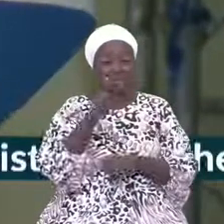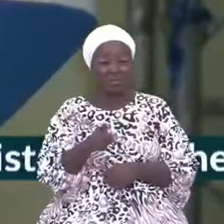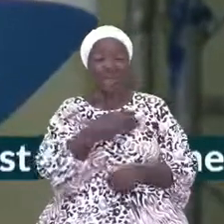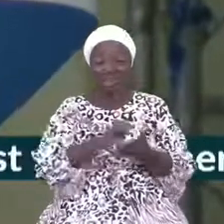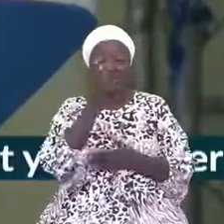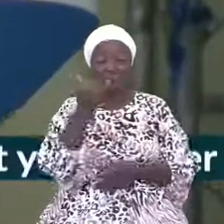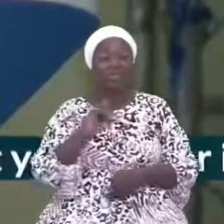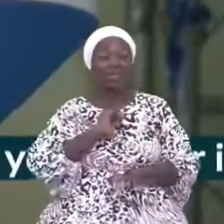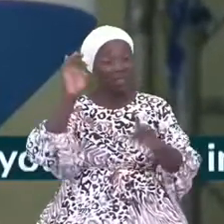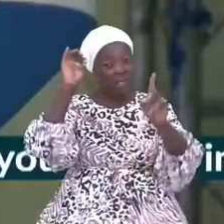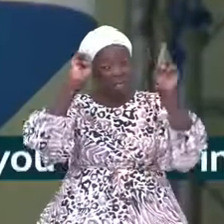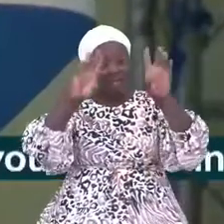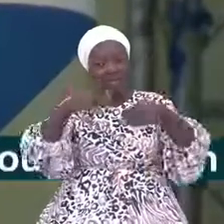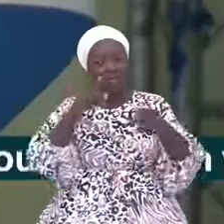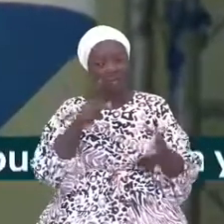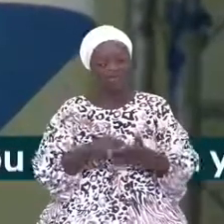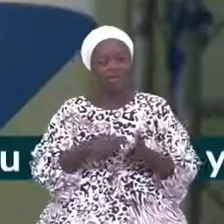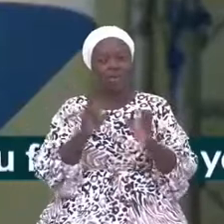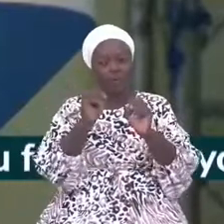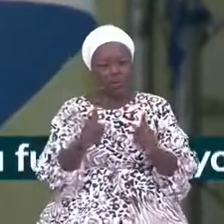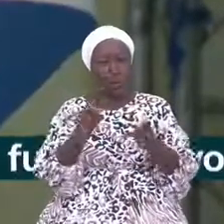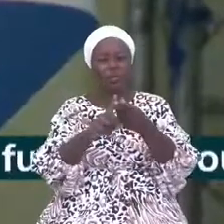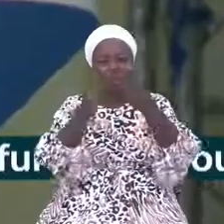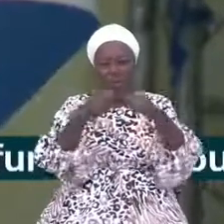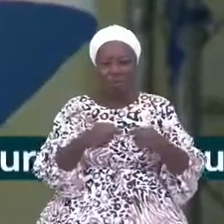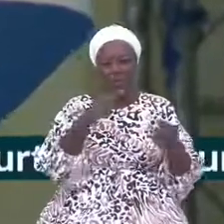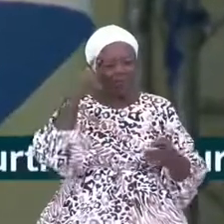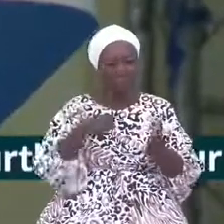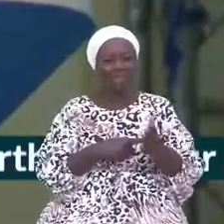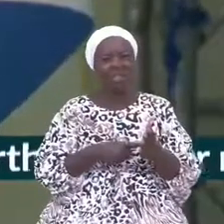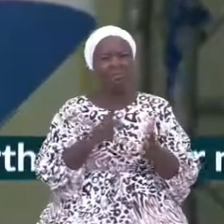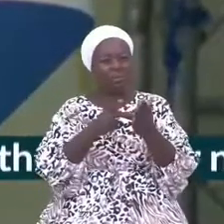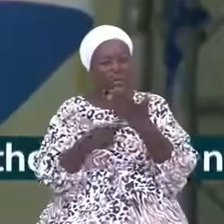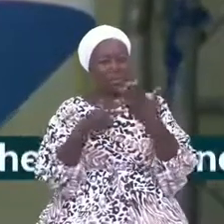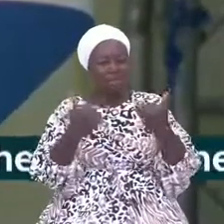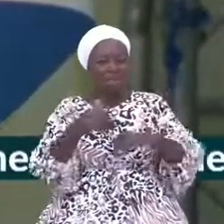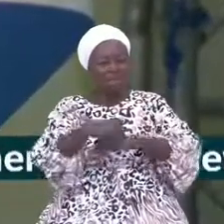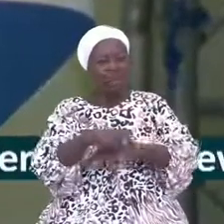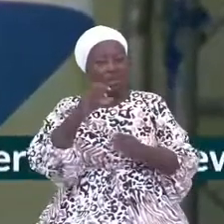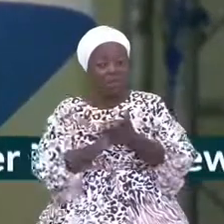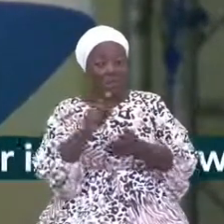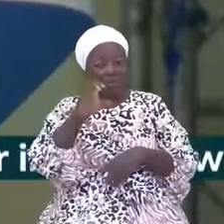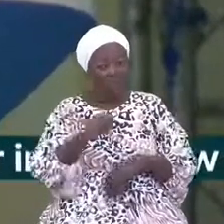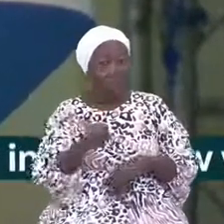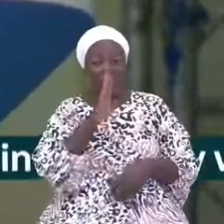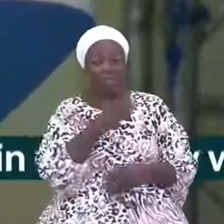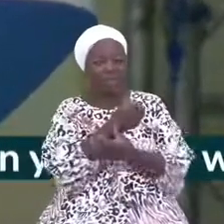faisons rapidement et occupons-nous de tous ceux-là qui ont levé la main et ont donné leur vie au Seigneur.